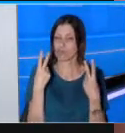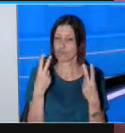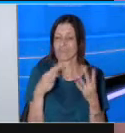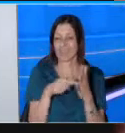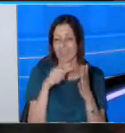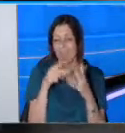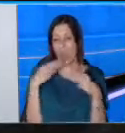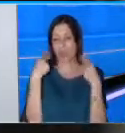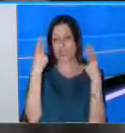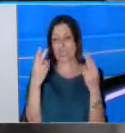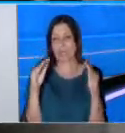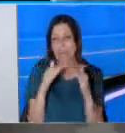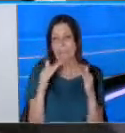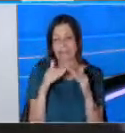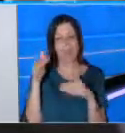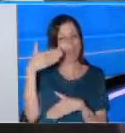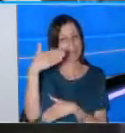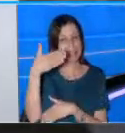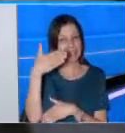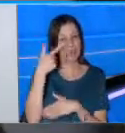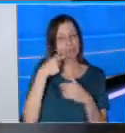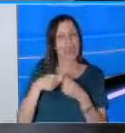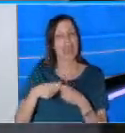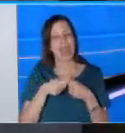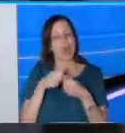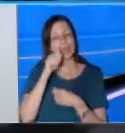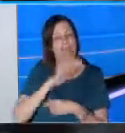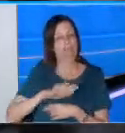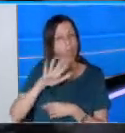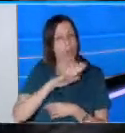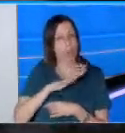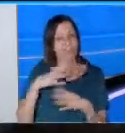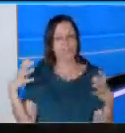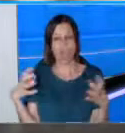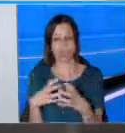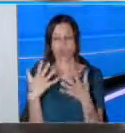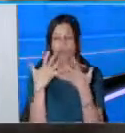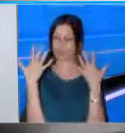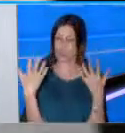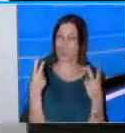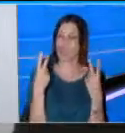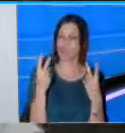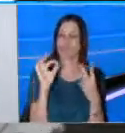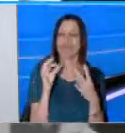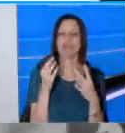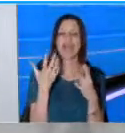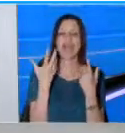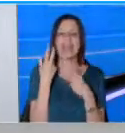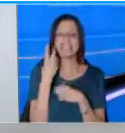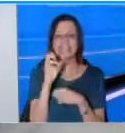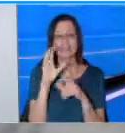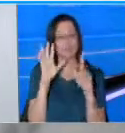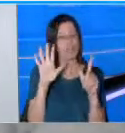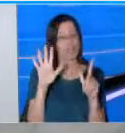חשוב ביותר כי הם חוזרים הביתה למדינות, לאיחוד האירופי, הגוש הגדול והחשוב של 27 מדינות, ואם יעלו